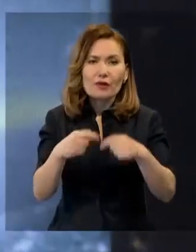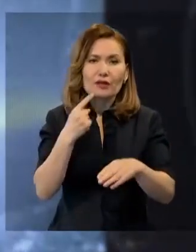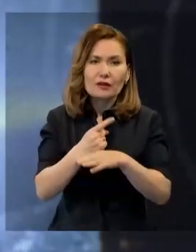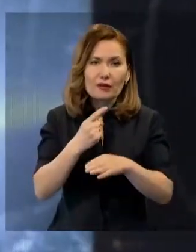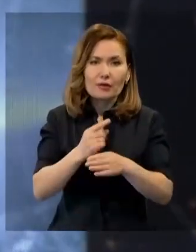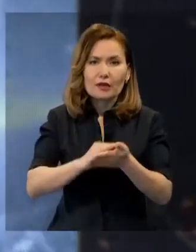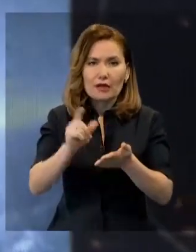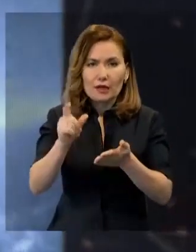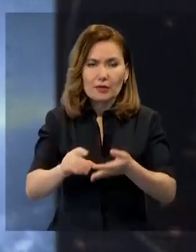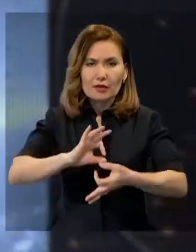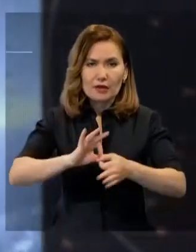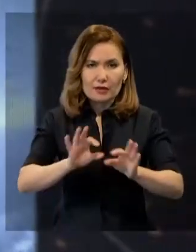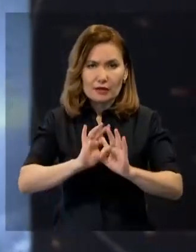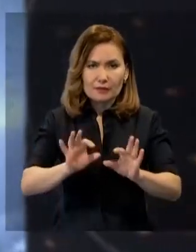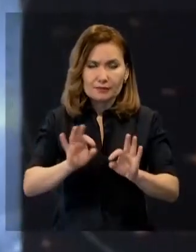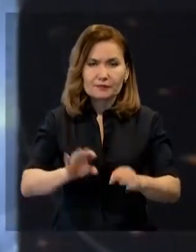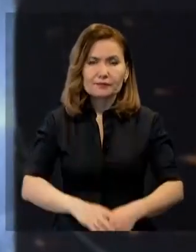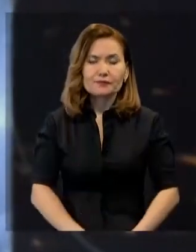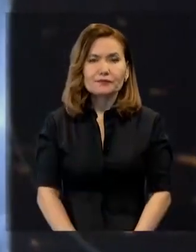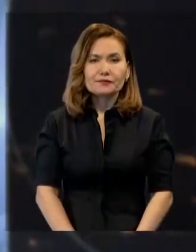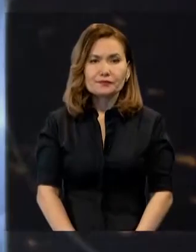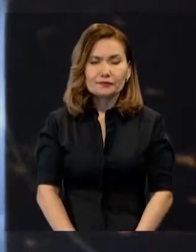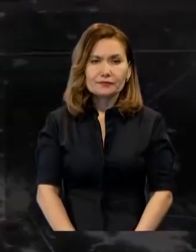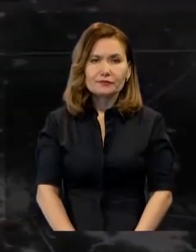Жұлдыз Атакелдиева шартарап айдарында тарқатады.